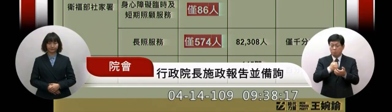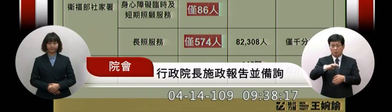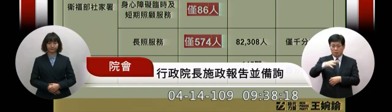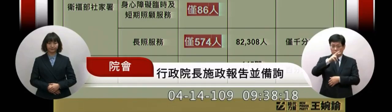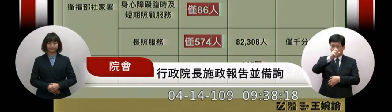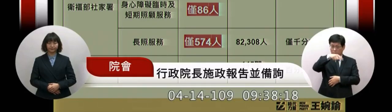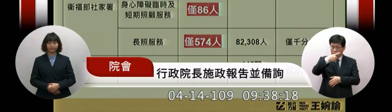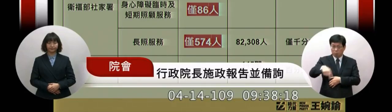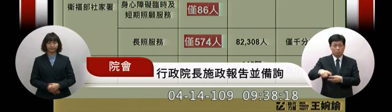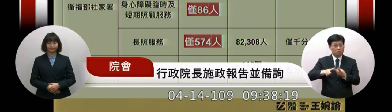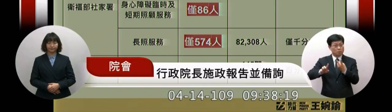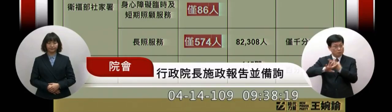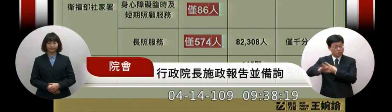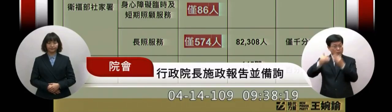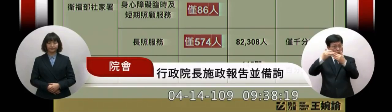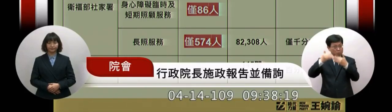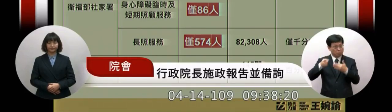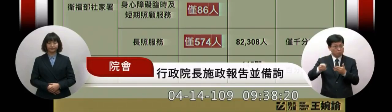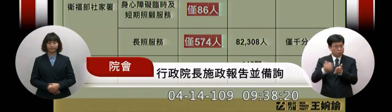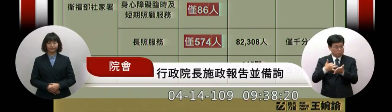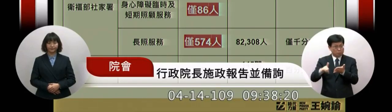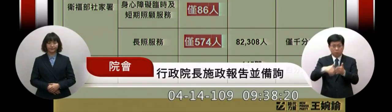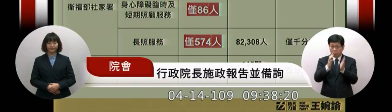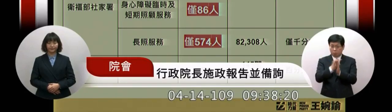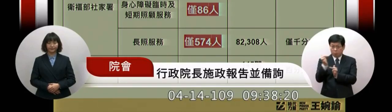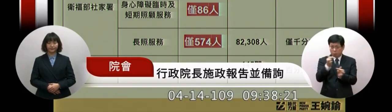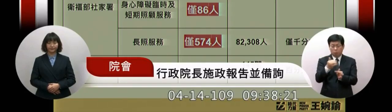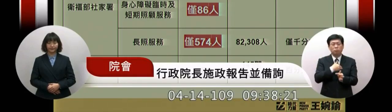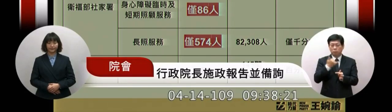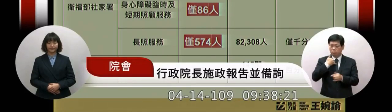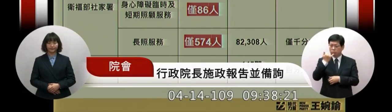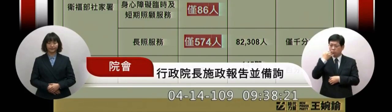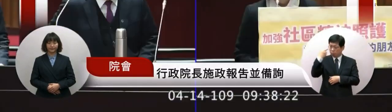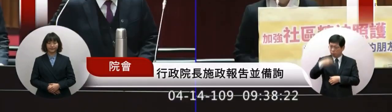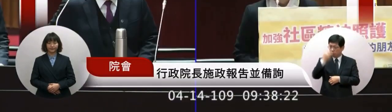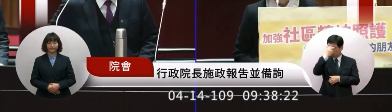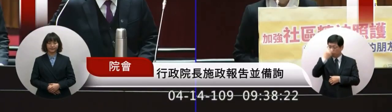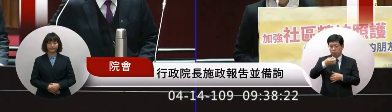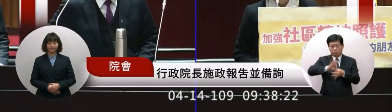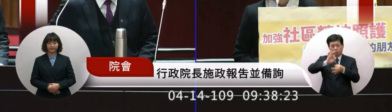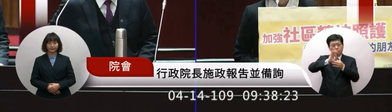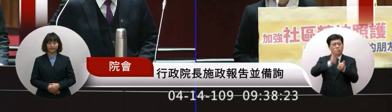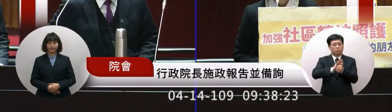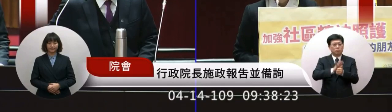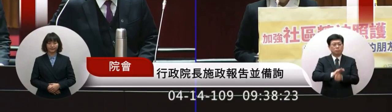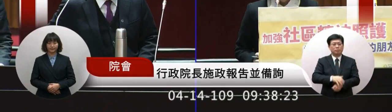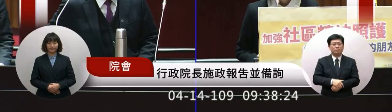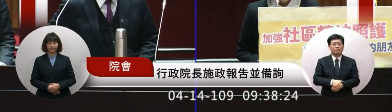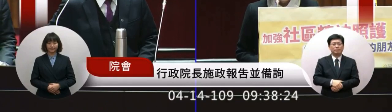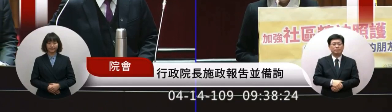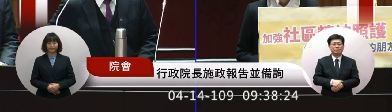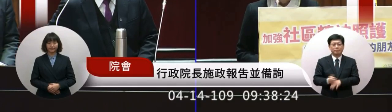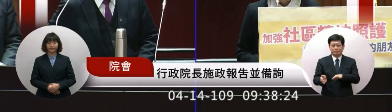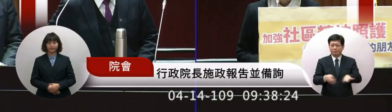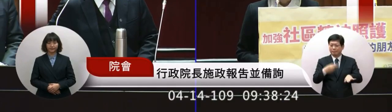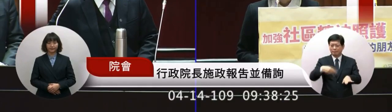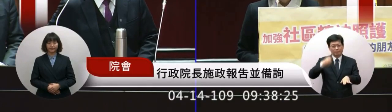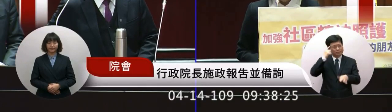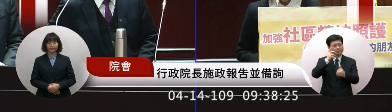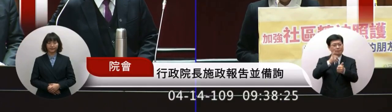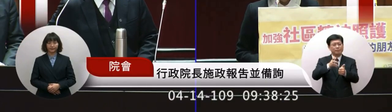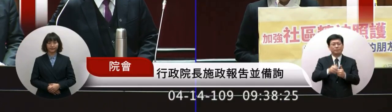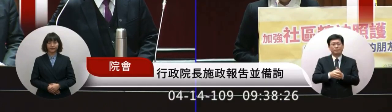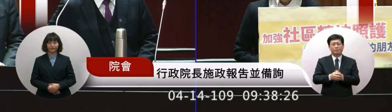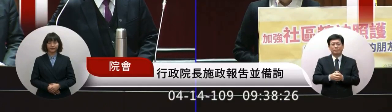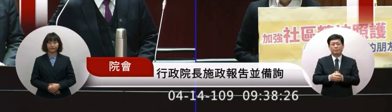425人以及相关的对应，都希望是能够认真来检视，并且来挹注相关的经费。 经费以及人力的。那接下来我们也想再提到